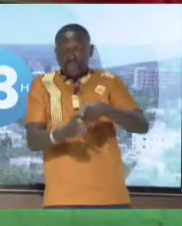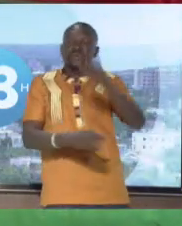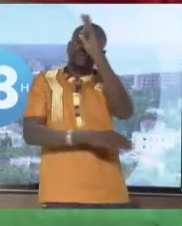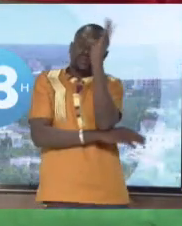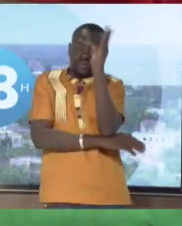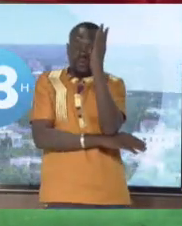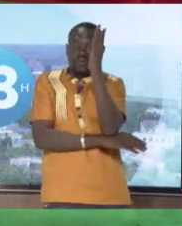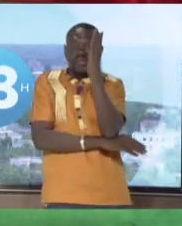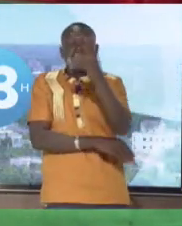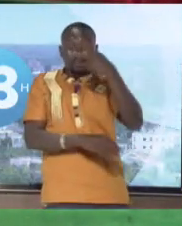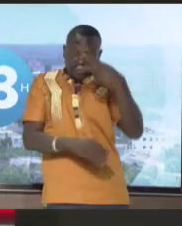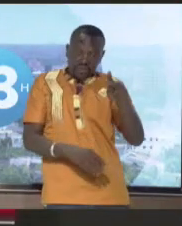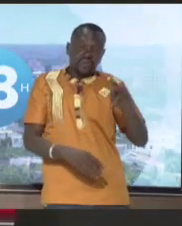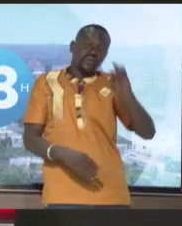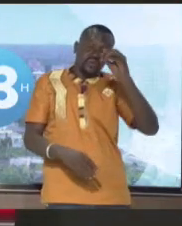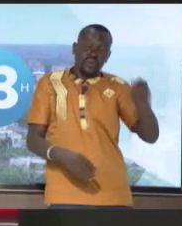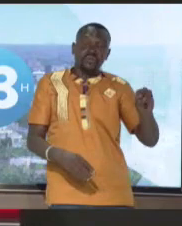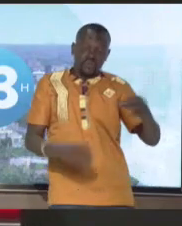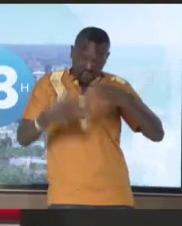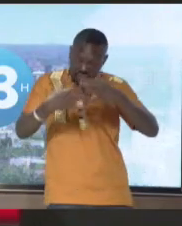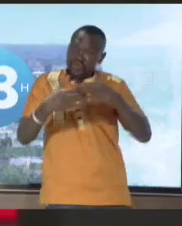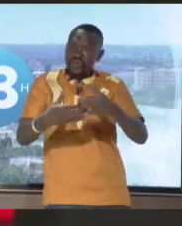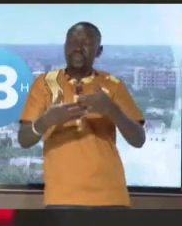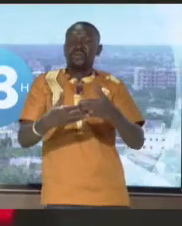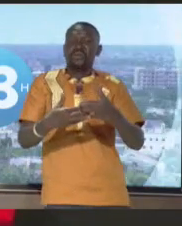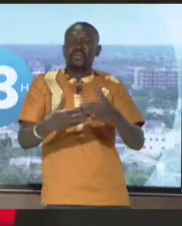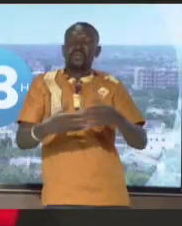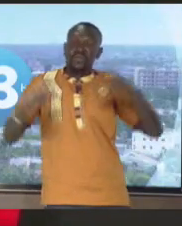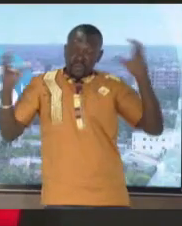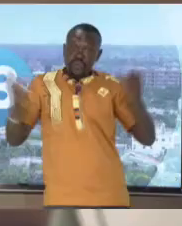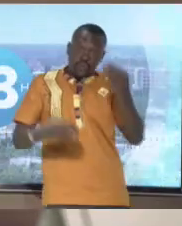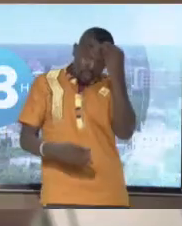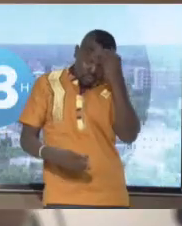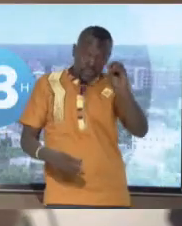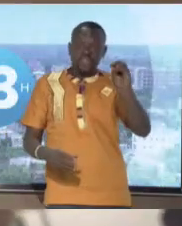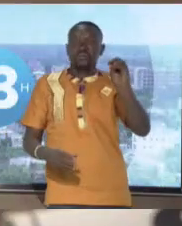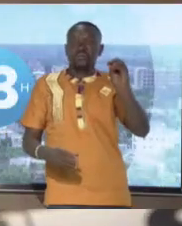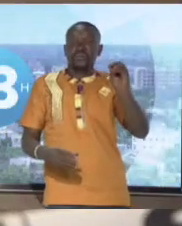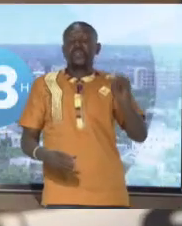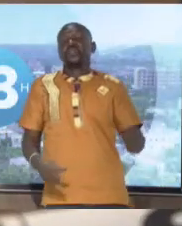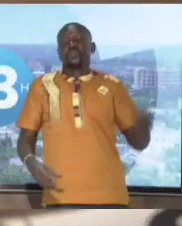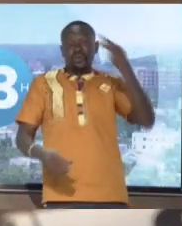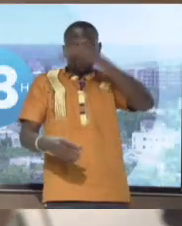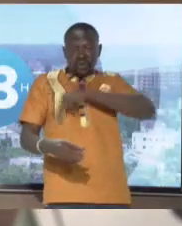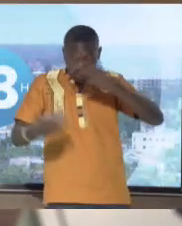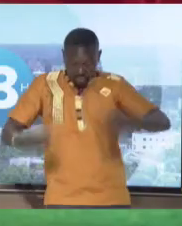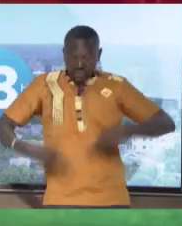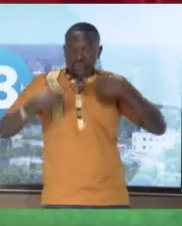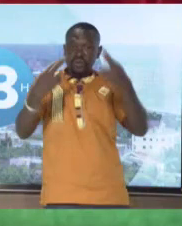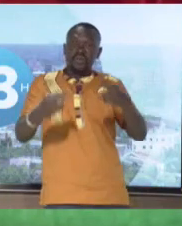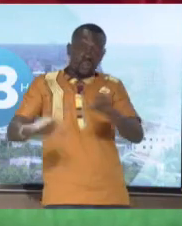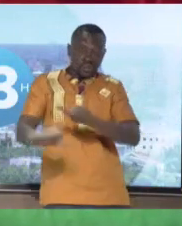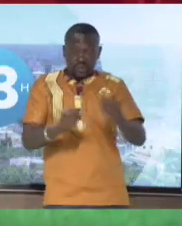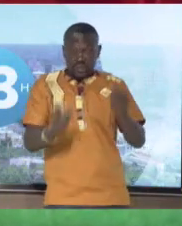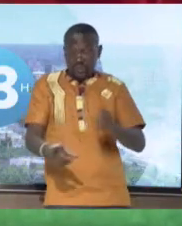verte de Ouagadougou, dans la zone industrielle, la cérémonie officielle qui sera l'occasion de récompenser les acteurs du